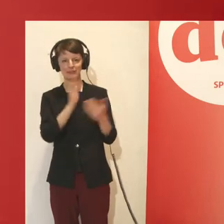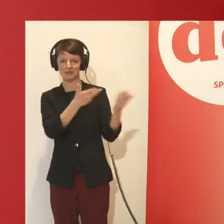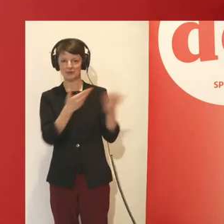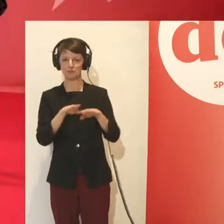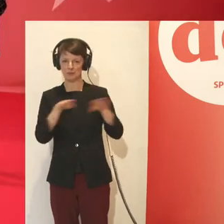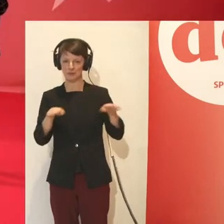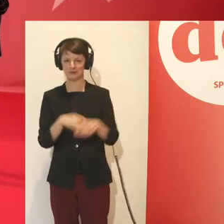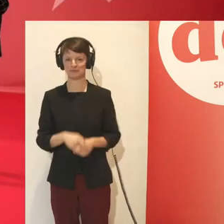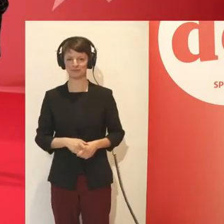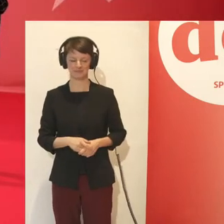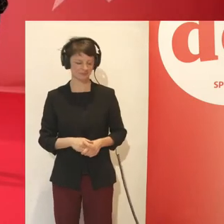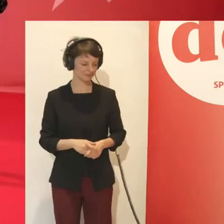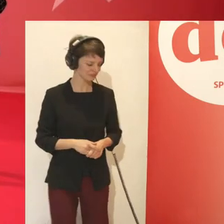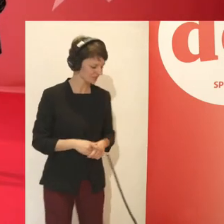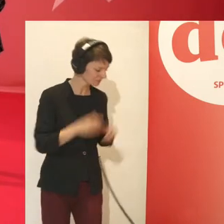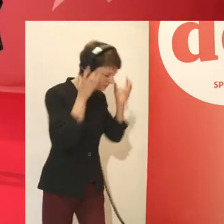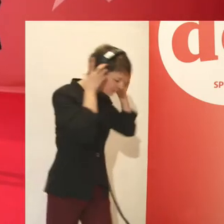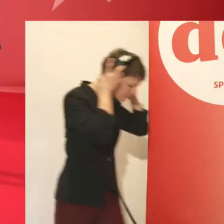auf die bühne